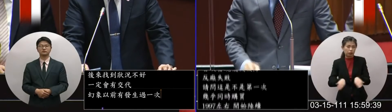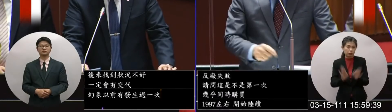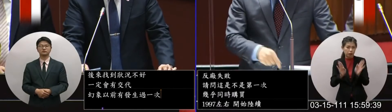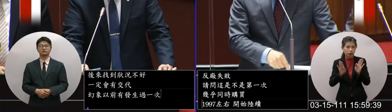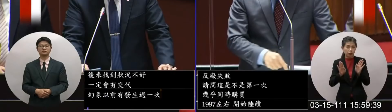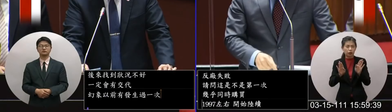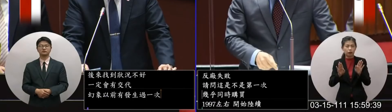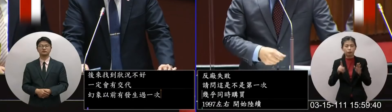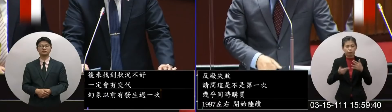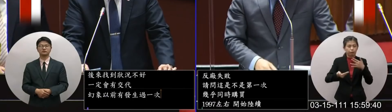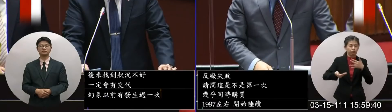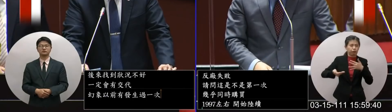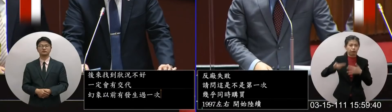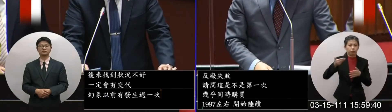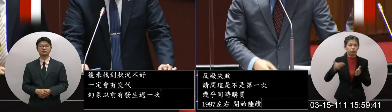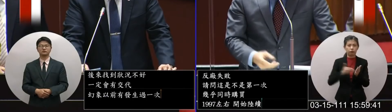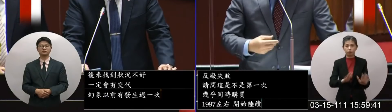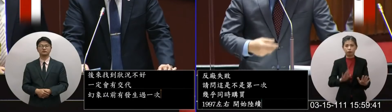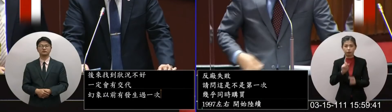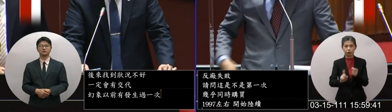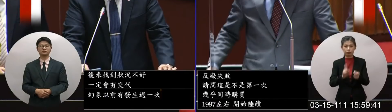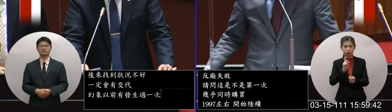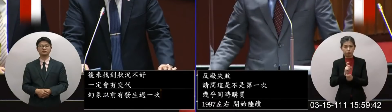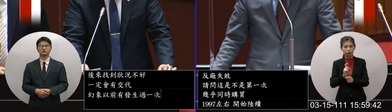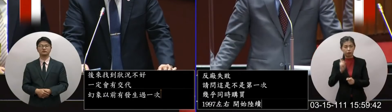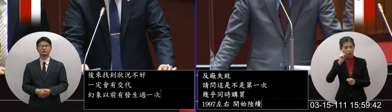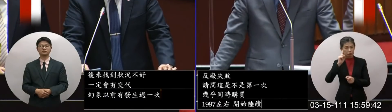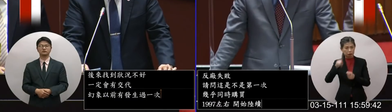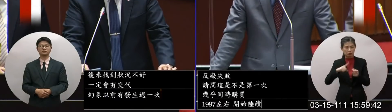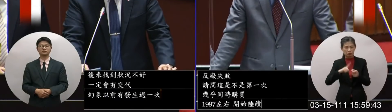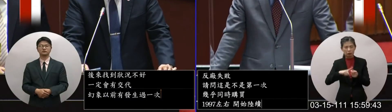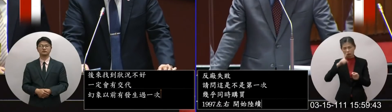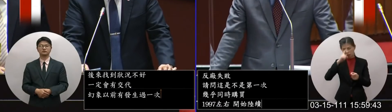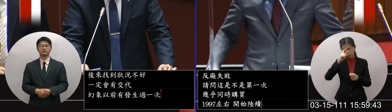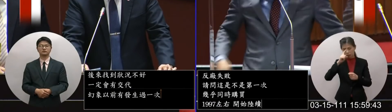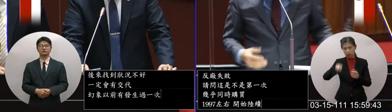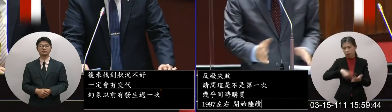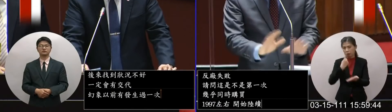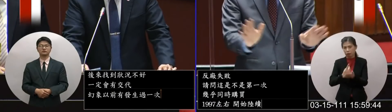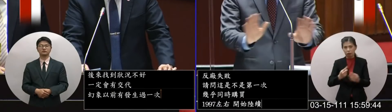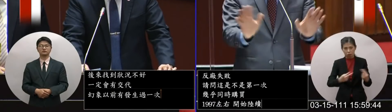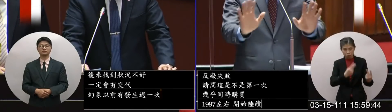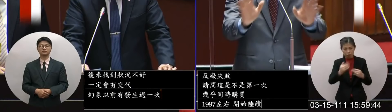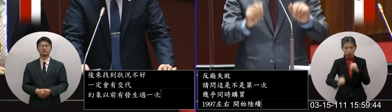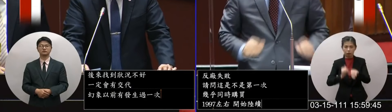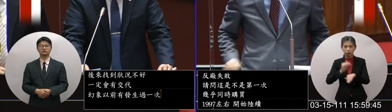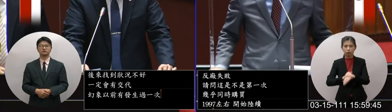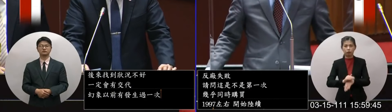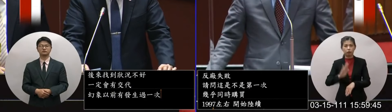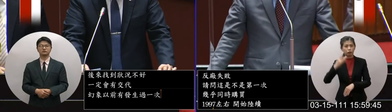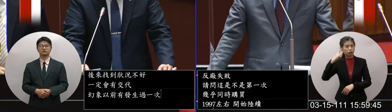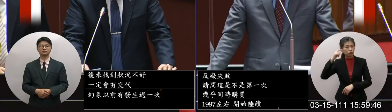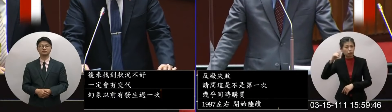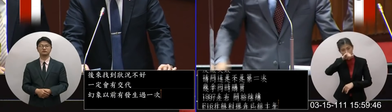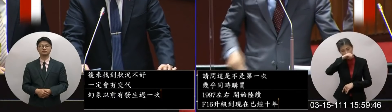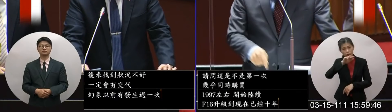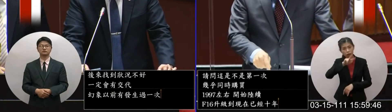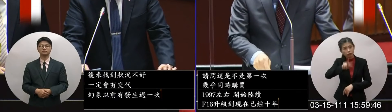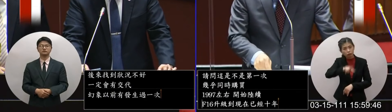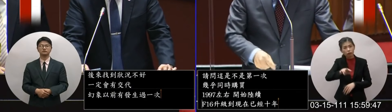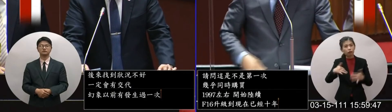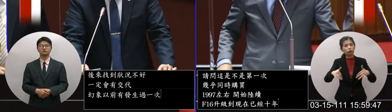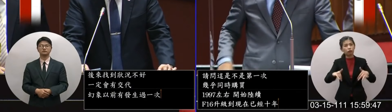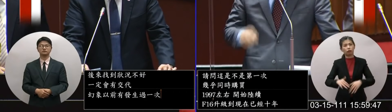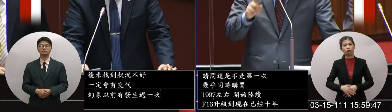对？升级到现在已经10年了，明年看能不能全部完工。但幻象2000完全都没有，所以